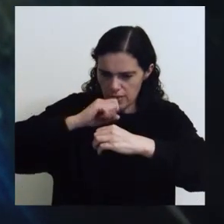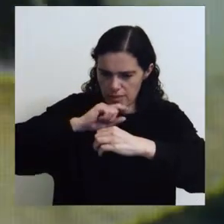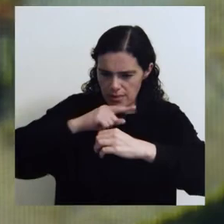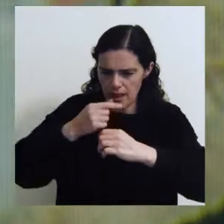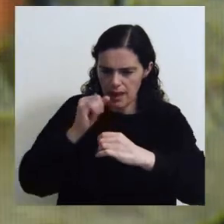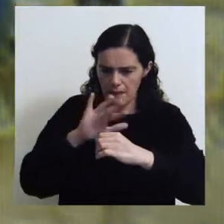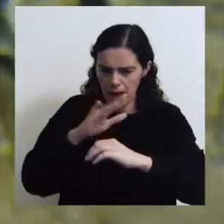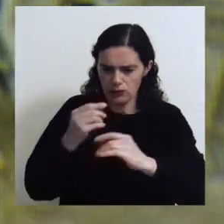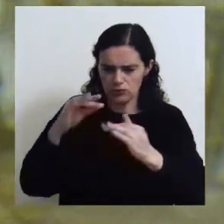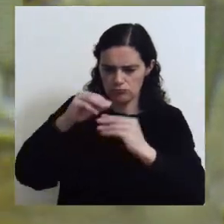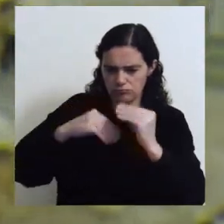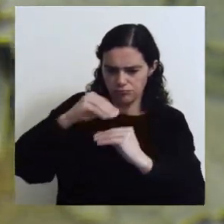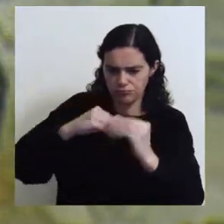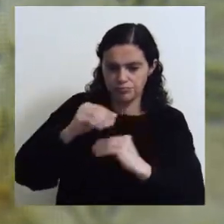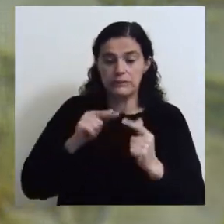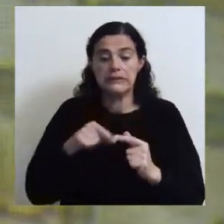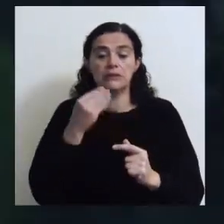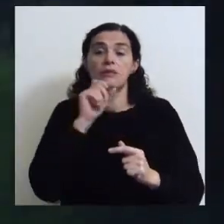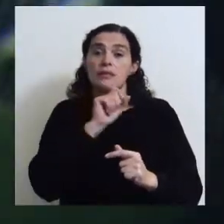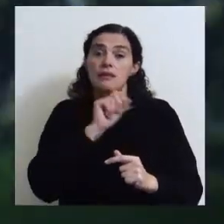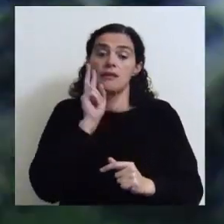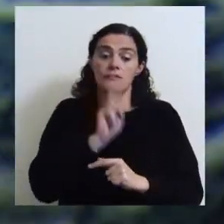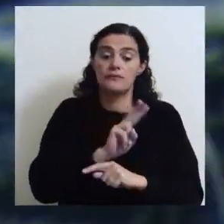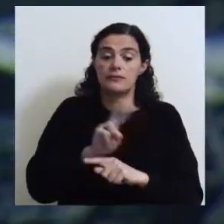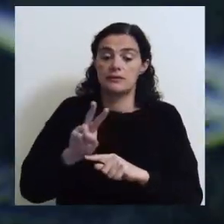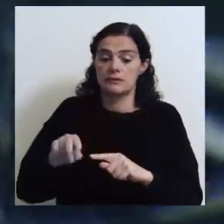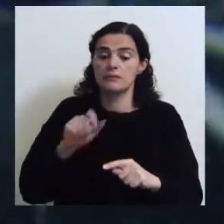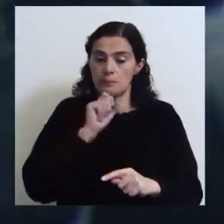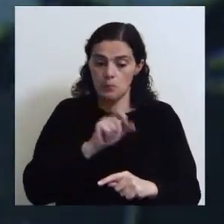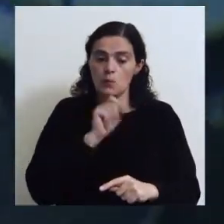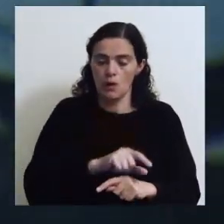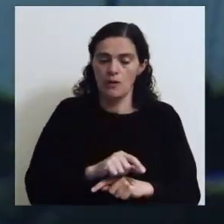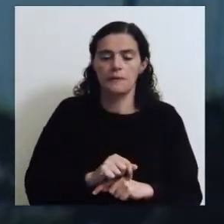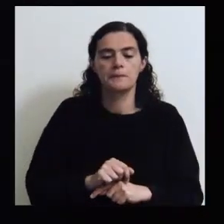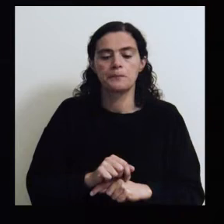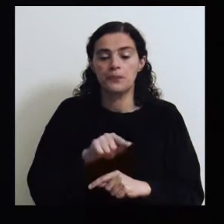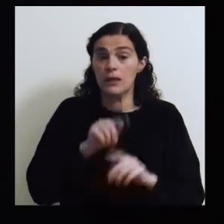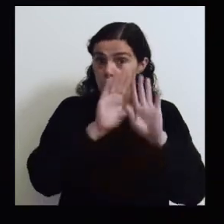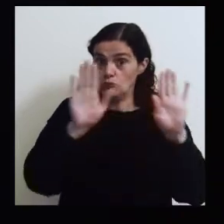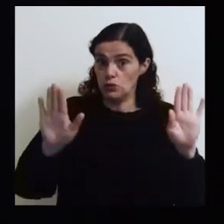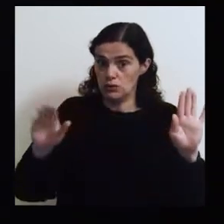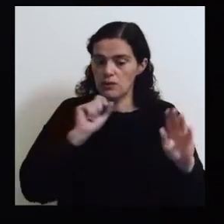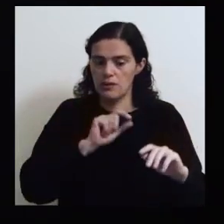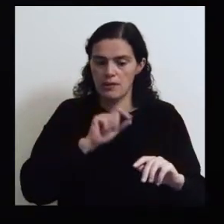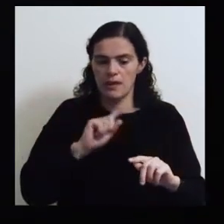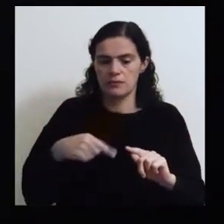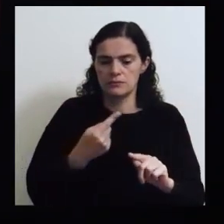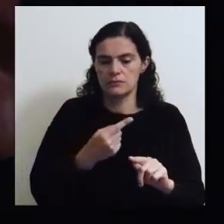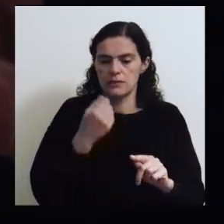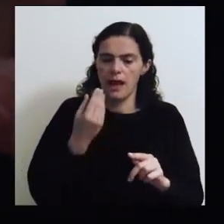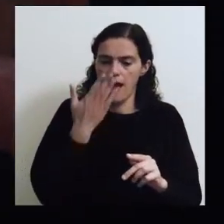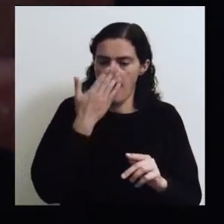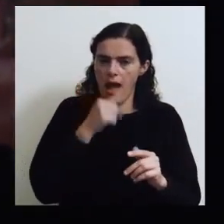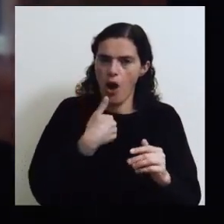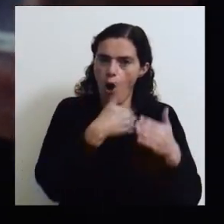un kaléidoscope géant. Et c'est ainsi que l'on peut donc visiter cette exposition, c'est-à-dire